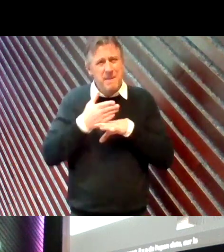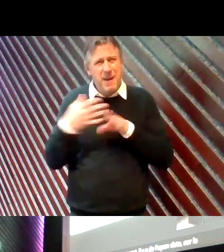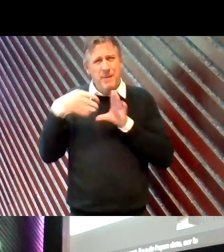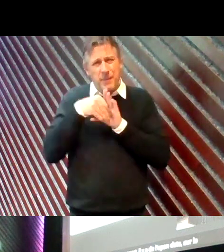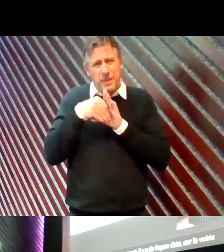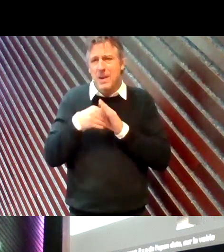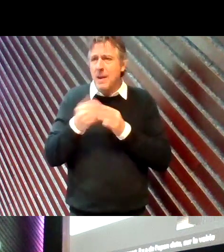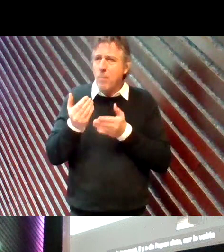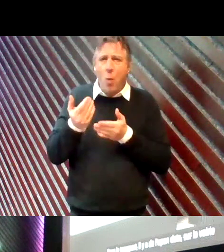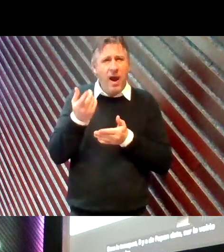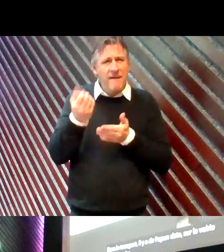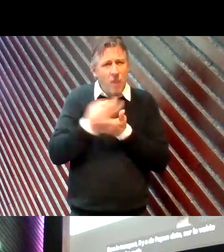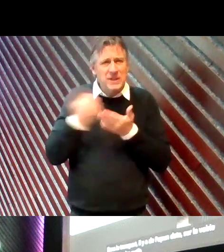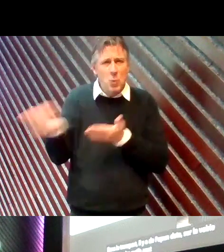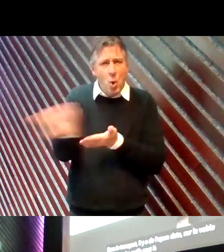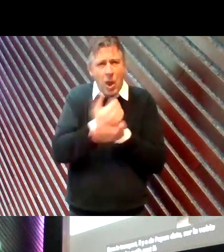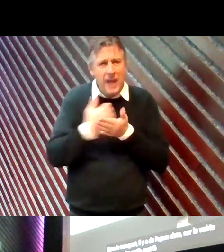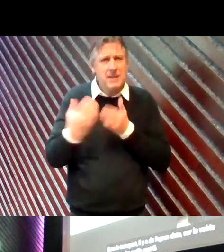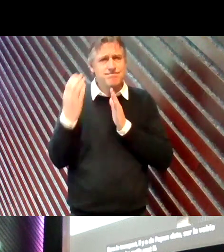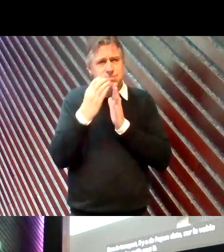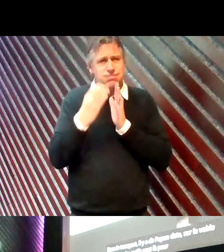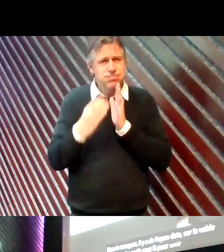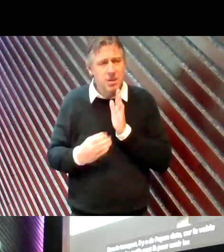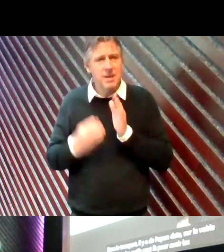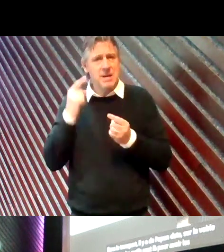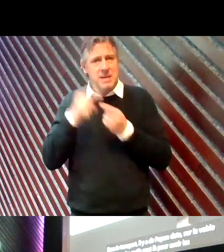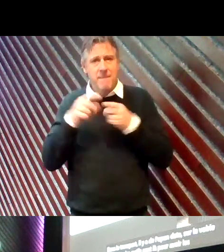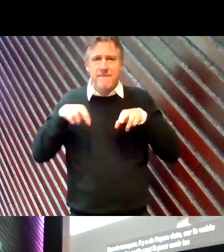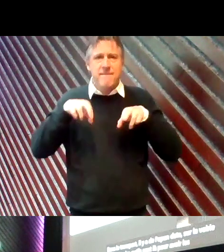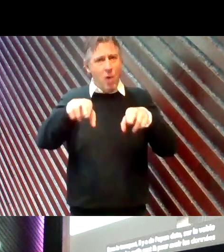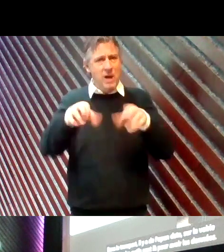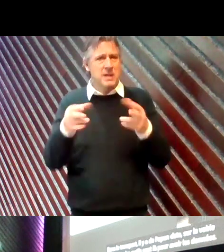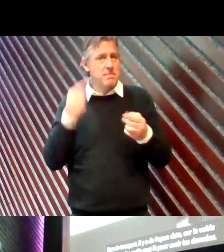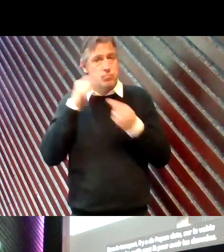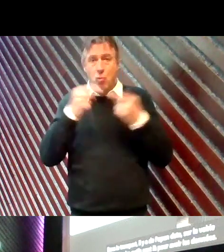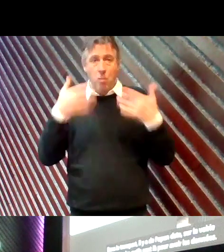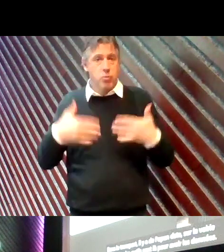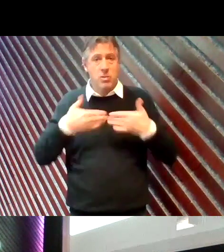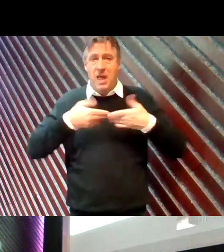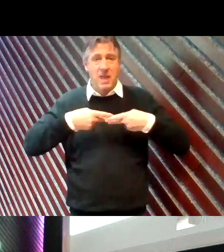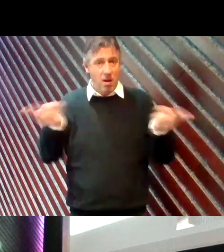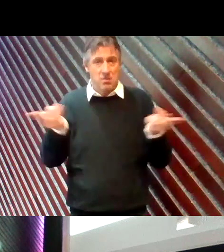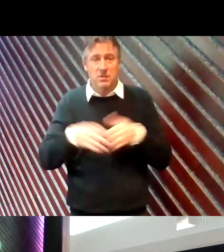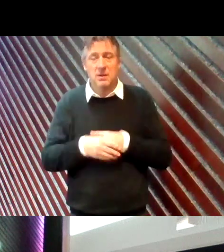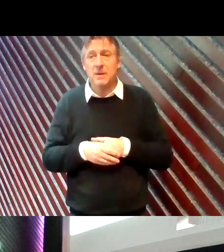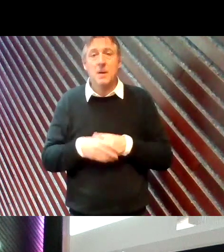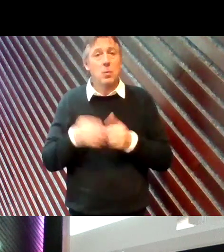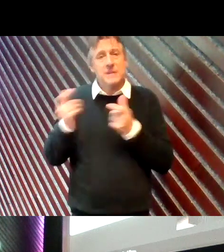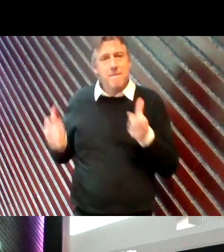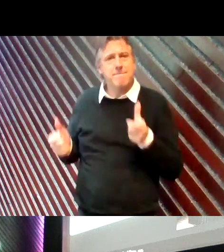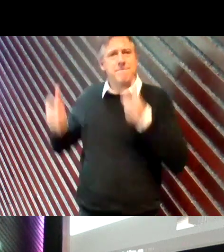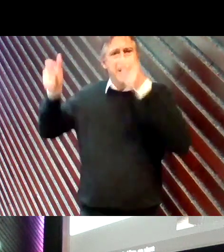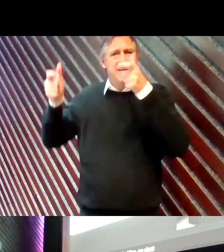collecter et avoir les données de voirie en open data nous avec accès libre on vient apporter notre pierre sur les données des bâtiments